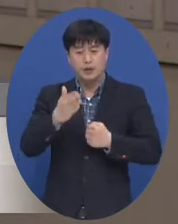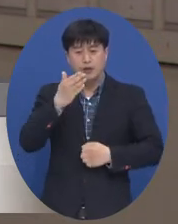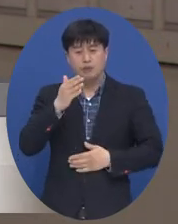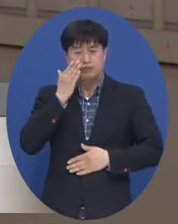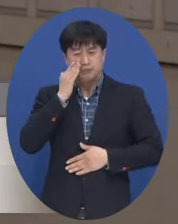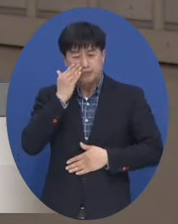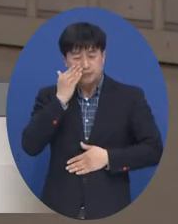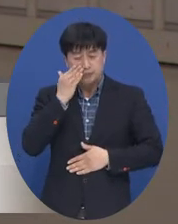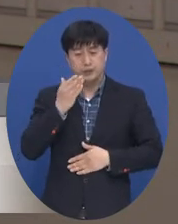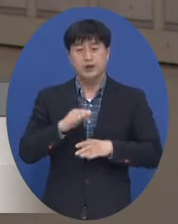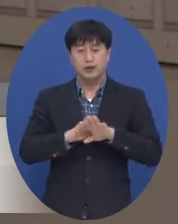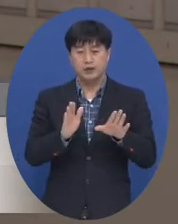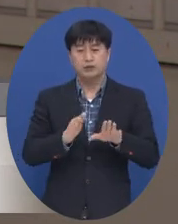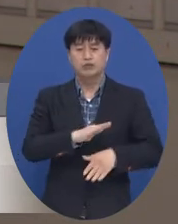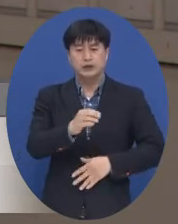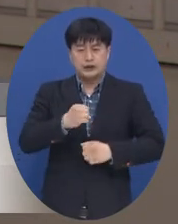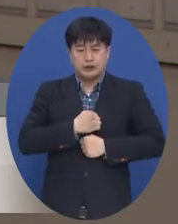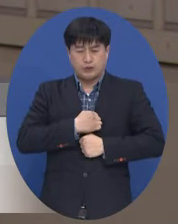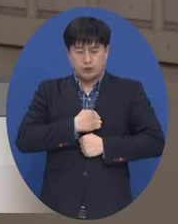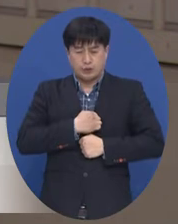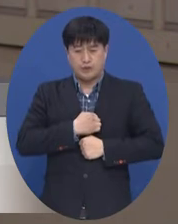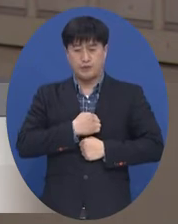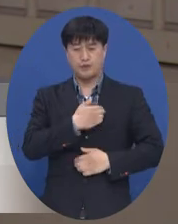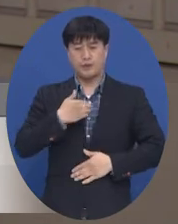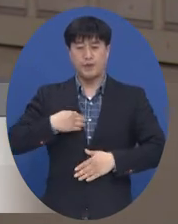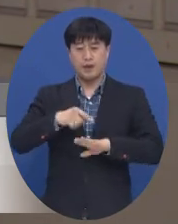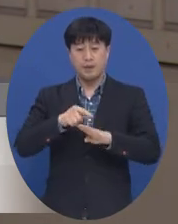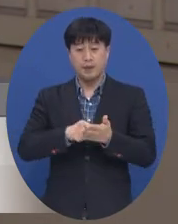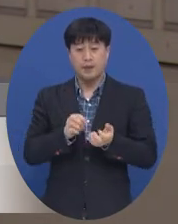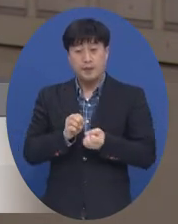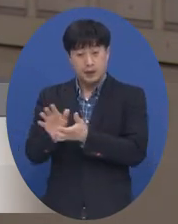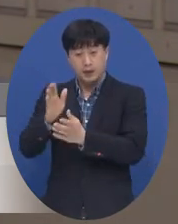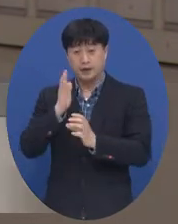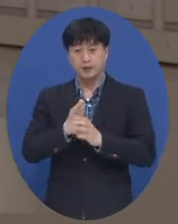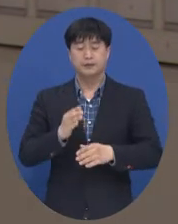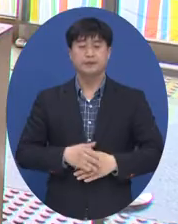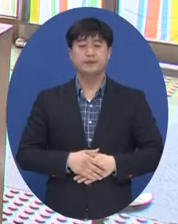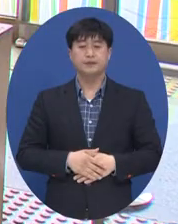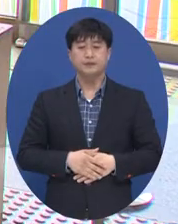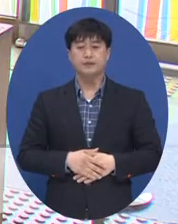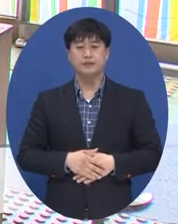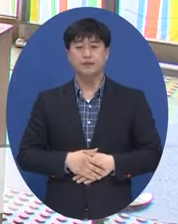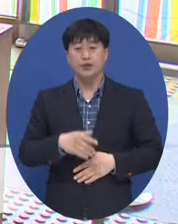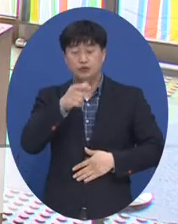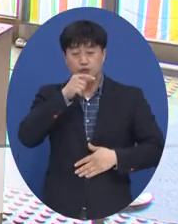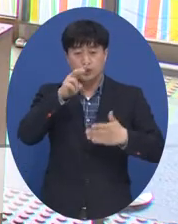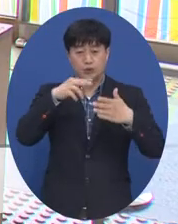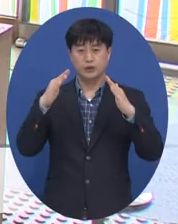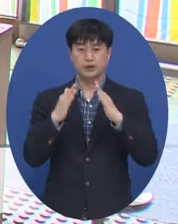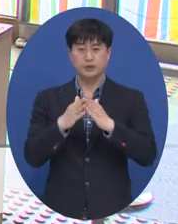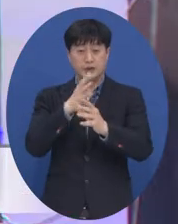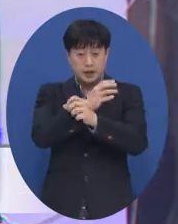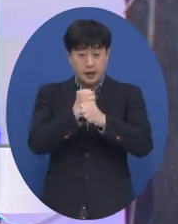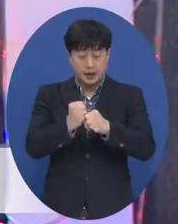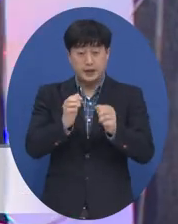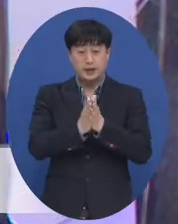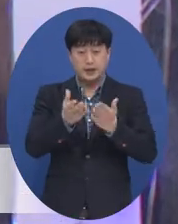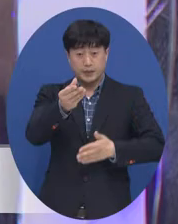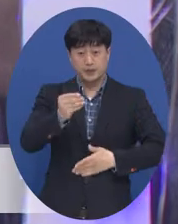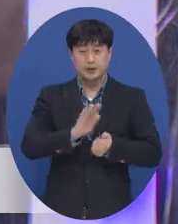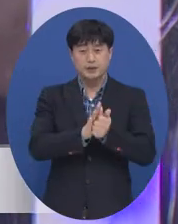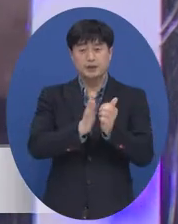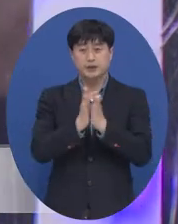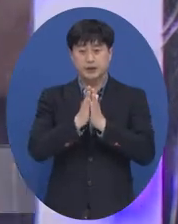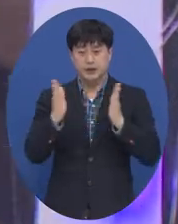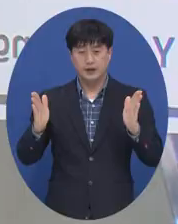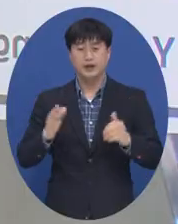하는 생각이 들고요 저희도 안전에 유의하면서 뿌듯한 마음으로 배달하고 있습니다 수원의 한 도서관은 예약도 서 대출 서비스를